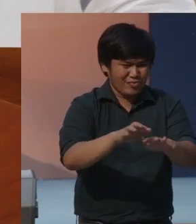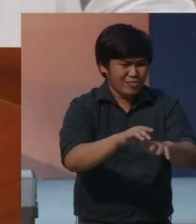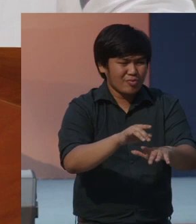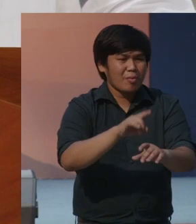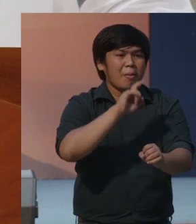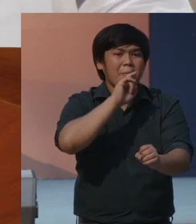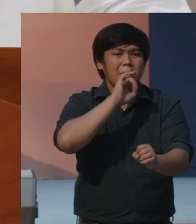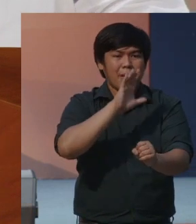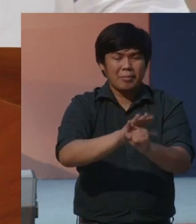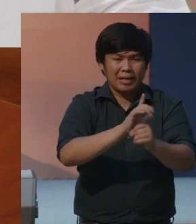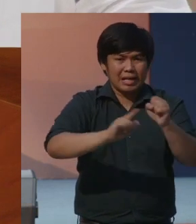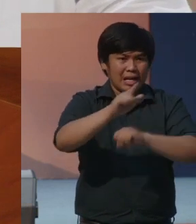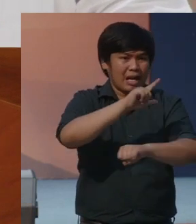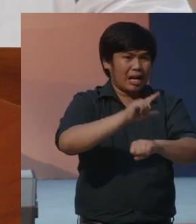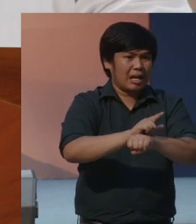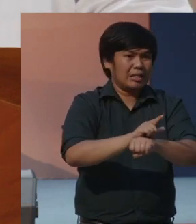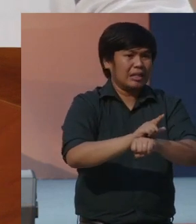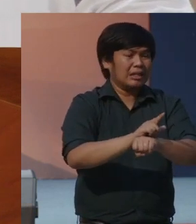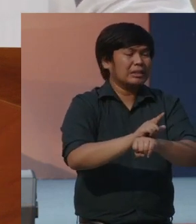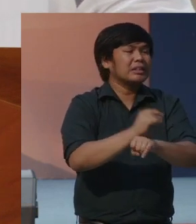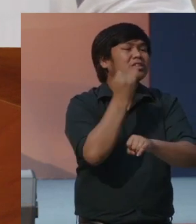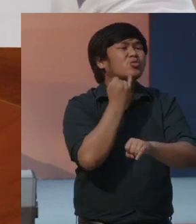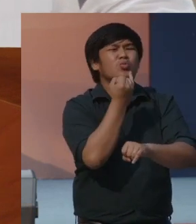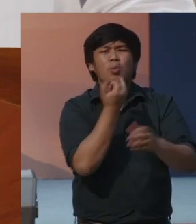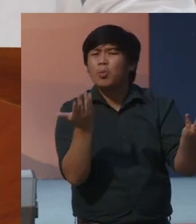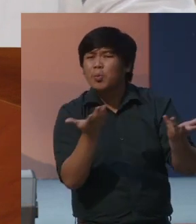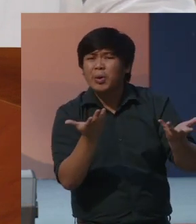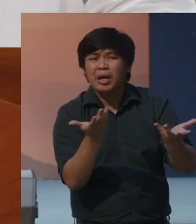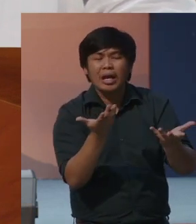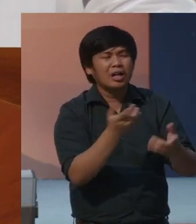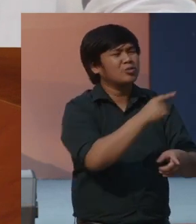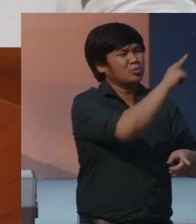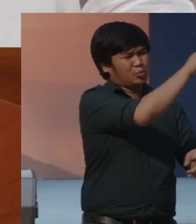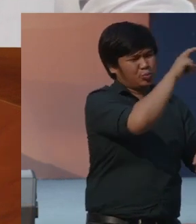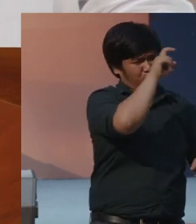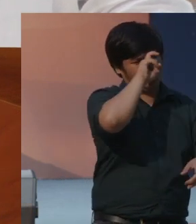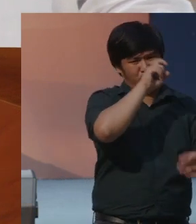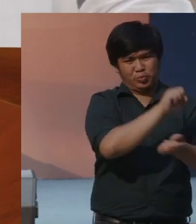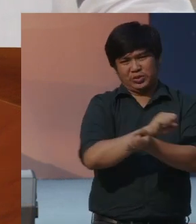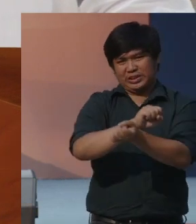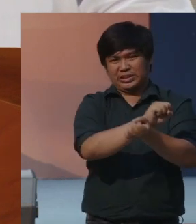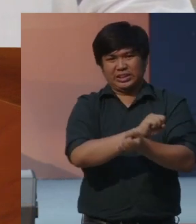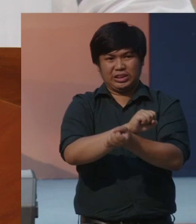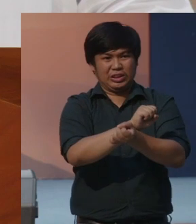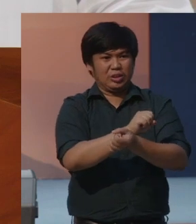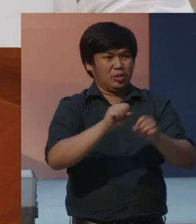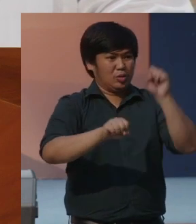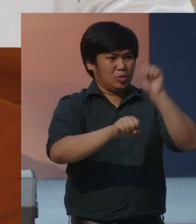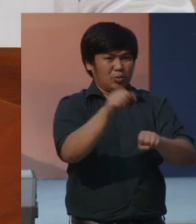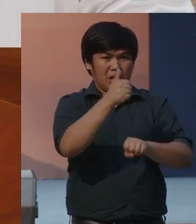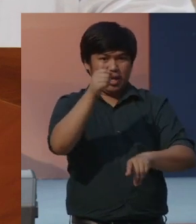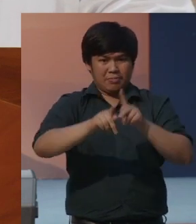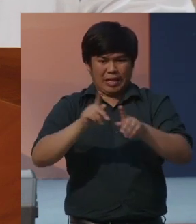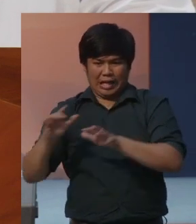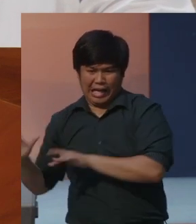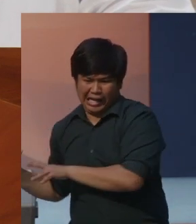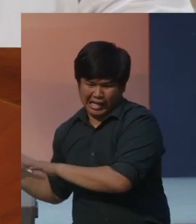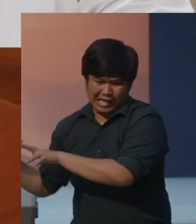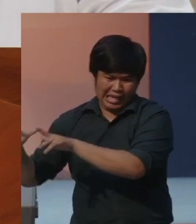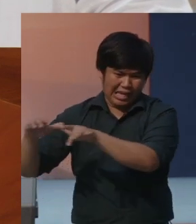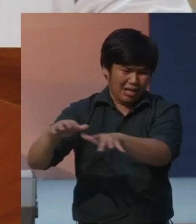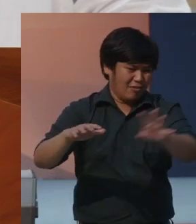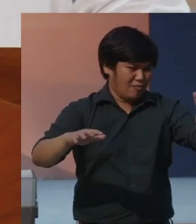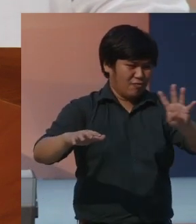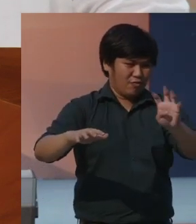Land habang ang Israel ay napaalipin sa Egypt. So 400 years silang alipin sa